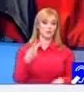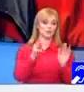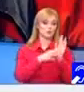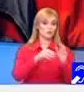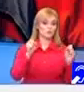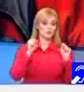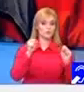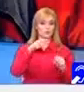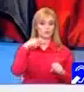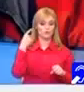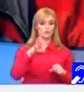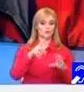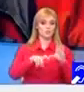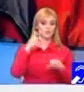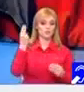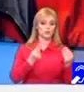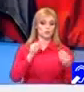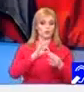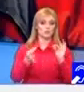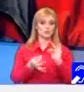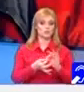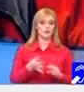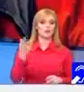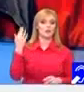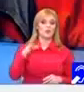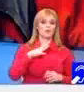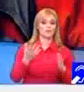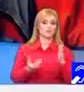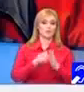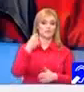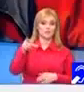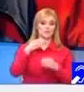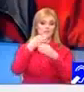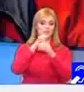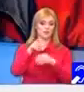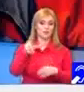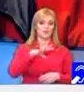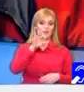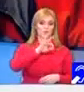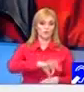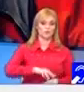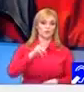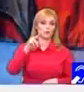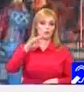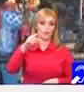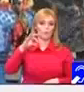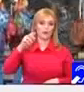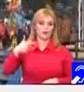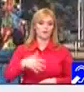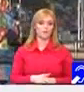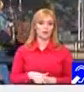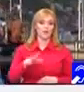De sportivi ruși excluși de la Jocurile Olimpice pentru dopaj au câștigat acțiunea deschisă la Curtea de Arbitraj din Sport. Ei au